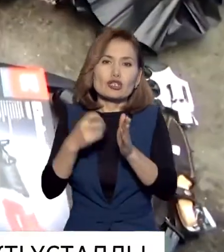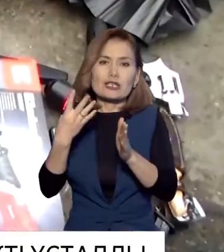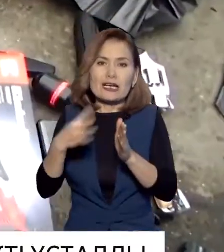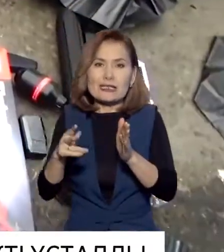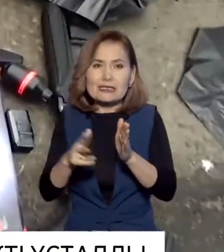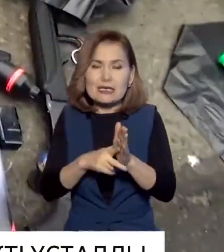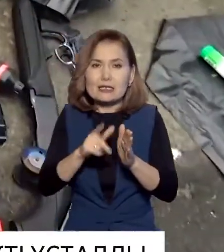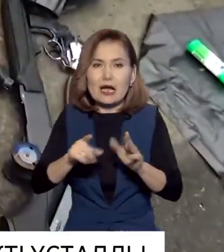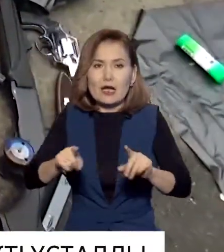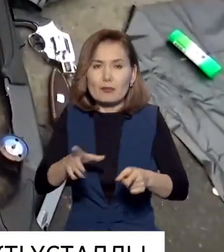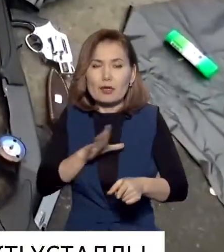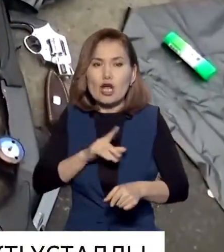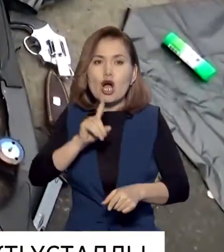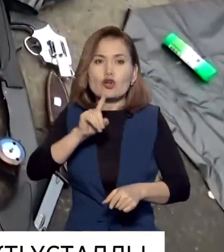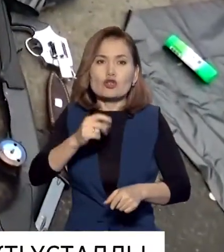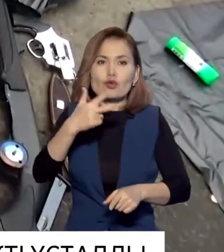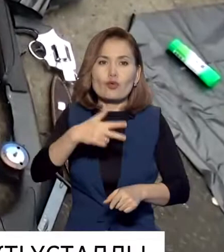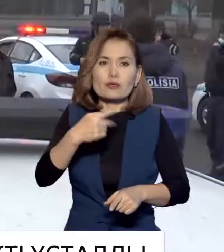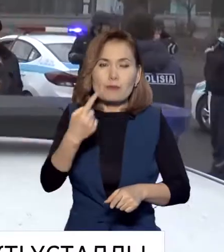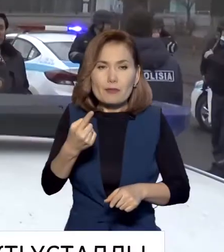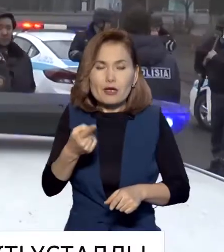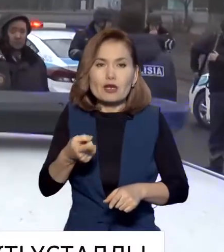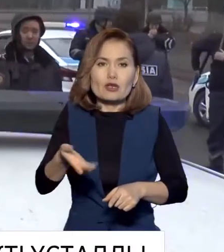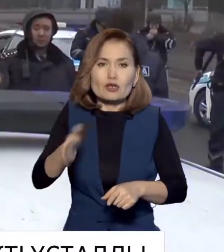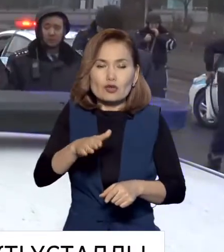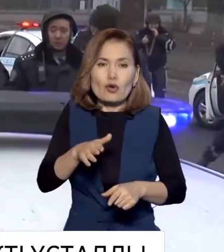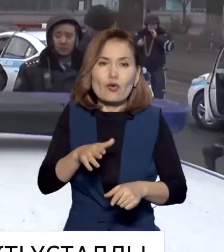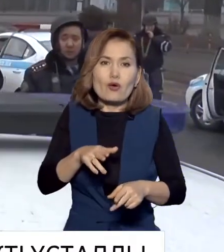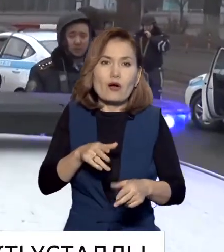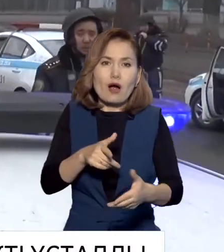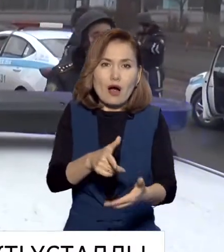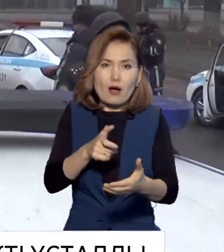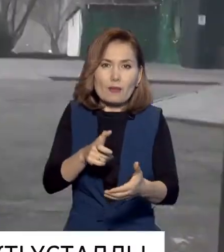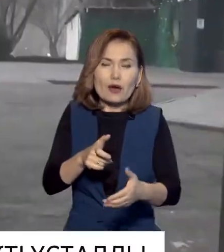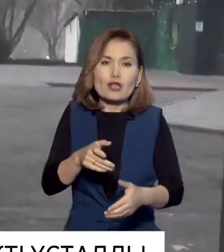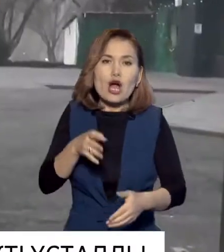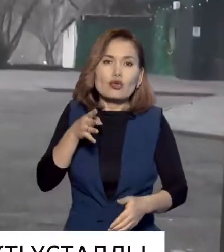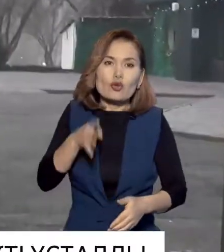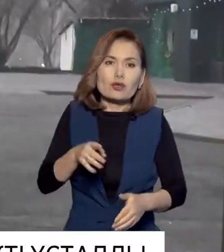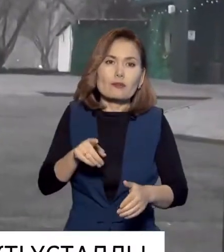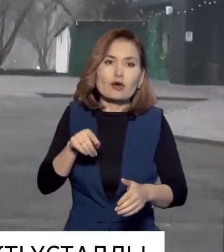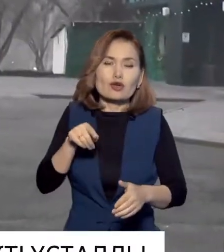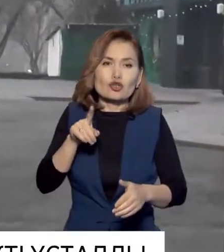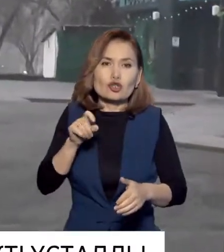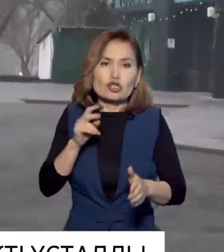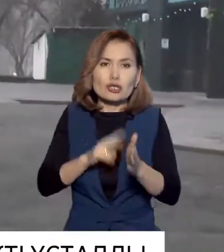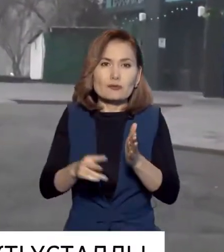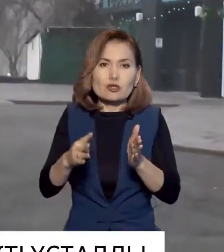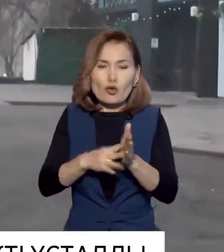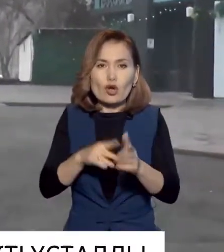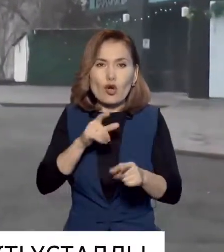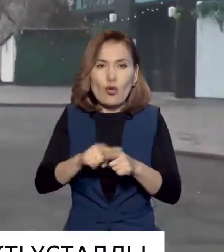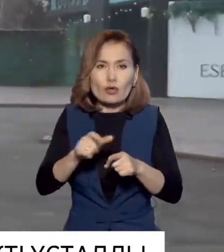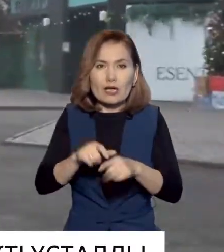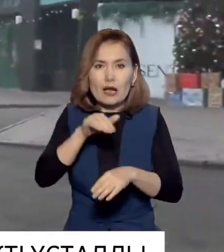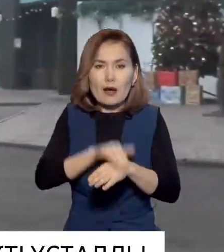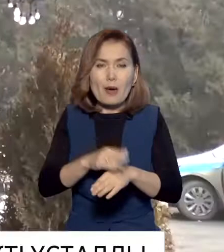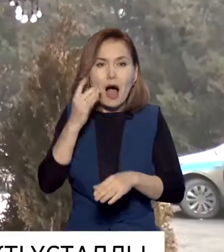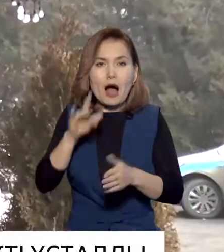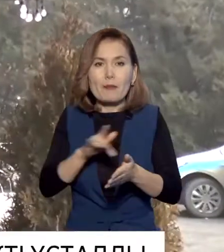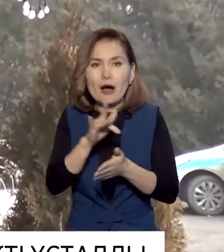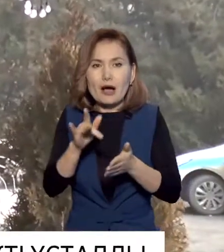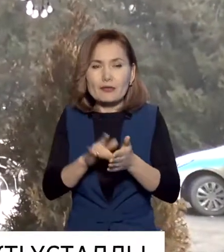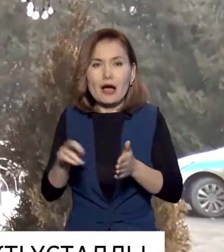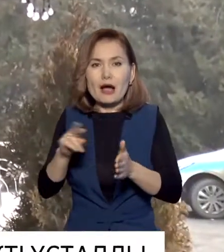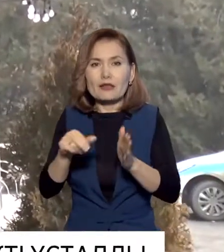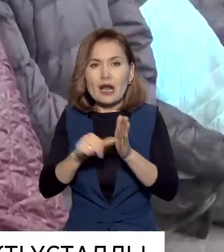ұсталған. 131 бірлік атыс қаруымен 4179 оқ дәрі тәркіленді. Айта кетейін, Алматыда қаңтардың